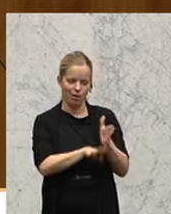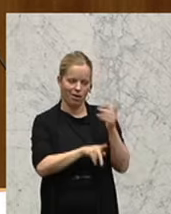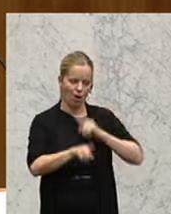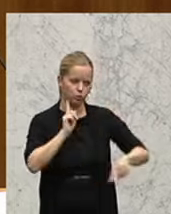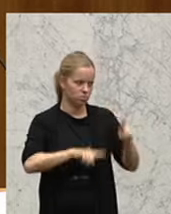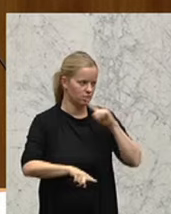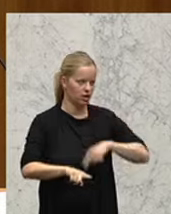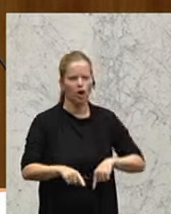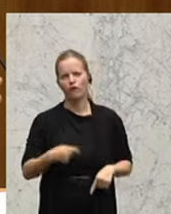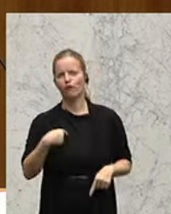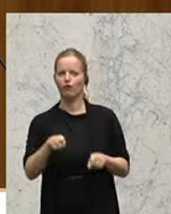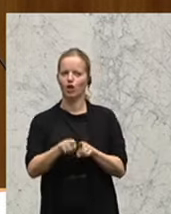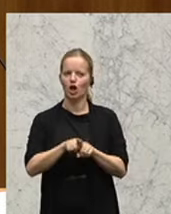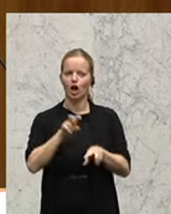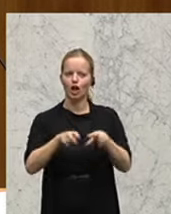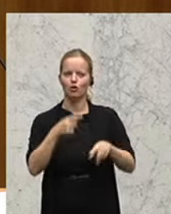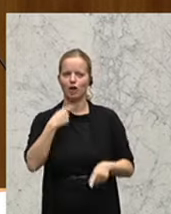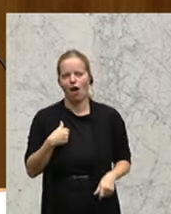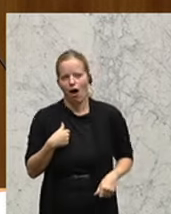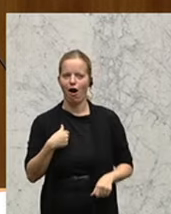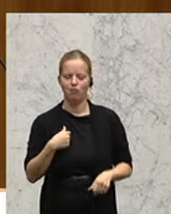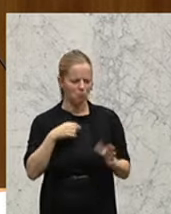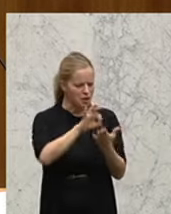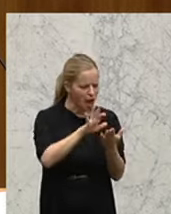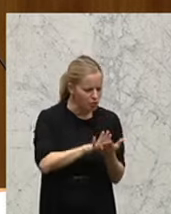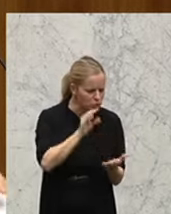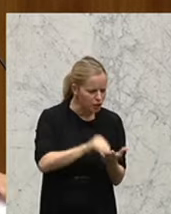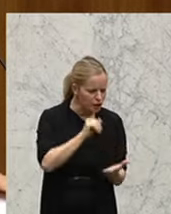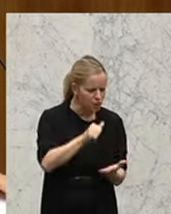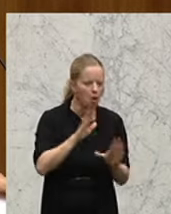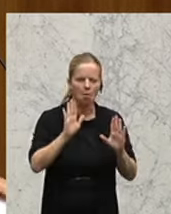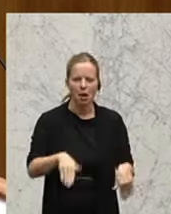nicht erlauben. Ich habe eh kein Datum drin, also kann ich es auch im Sankt-Nimmerleins-Tag machen.